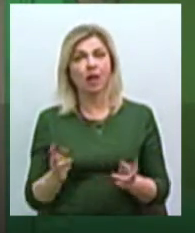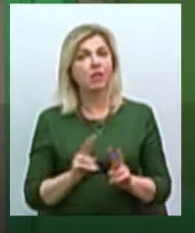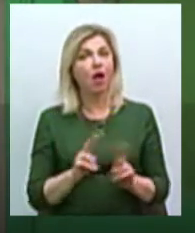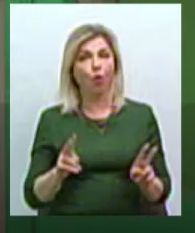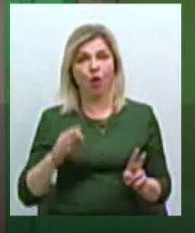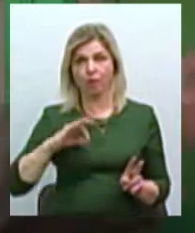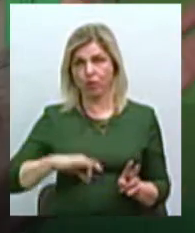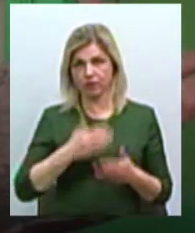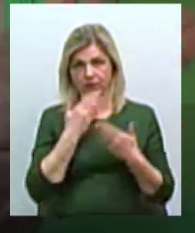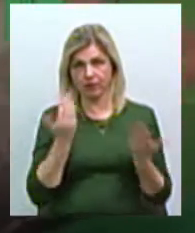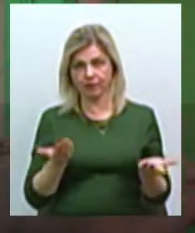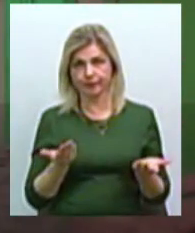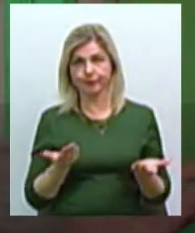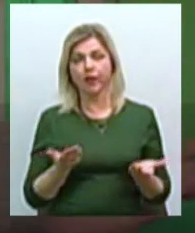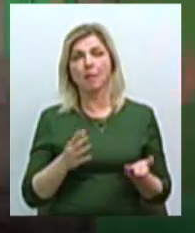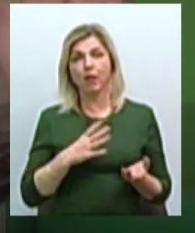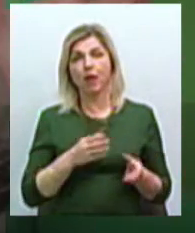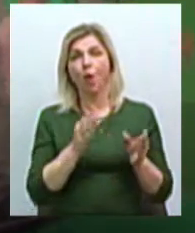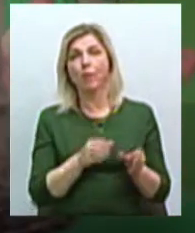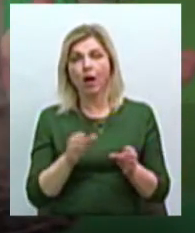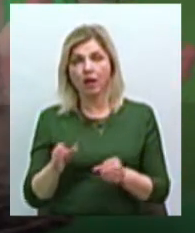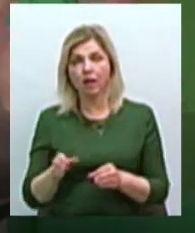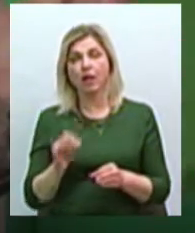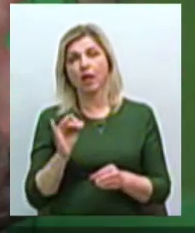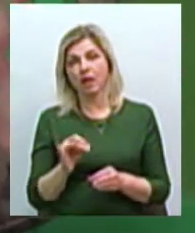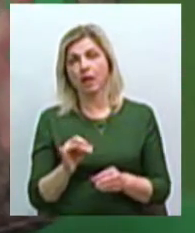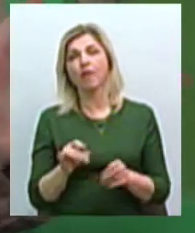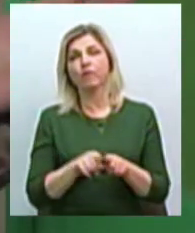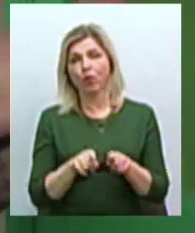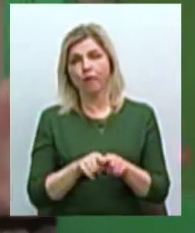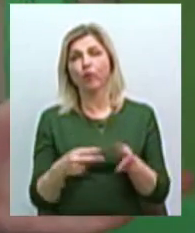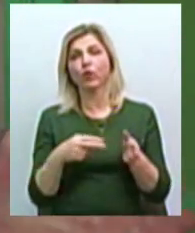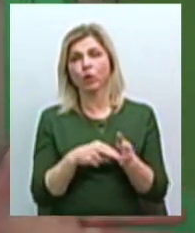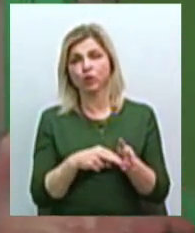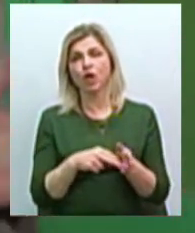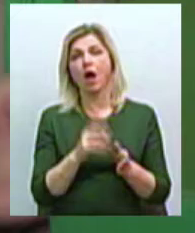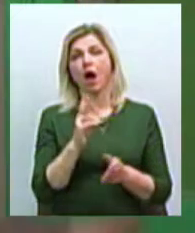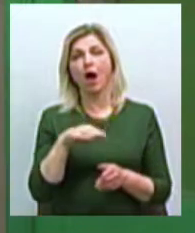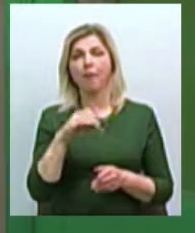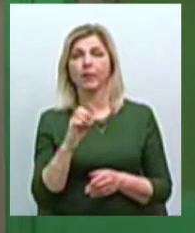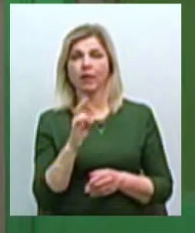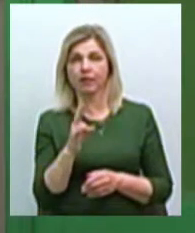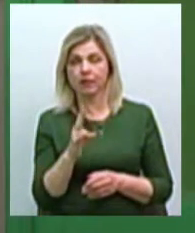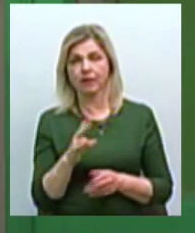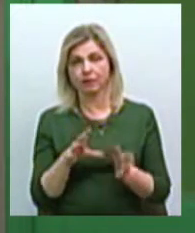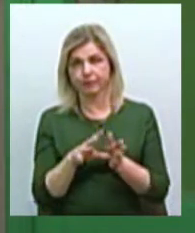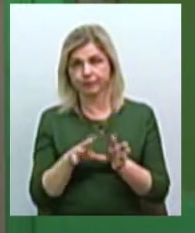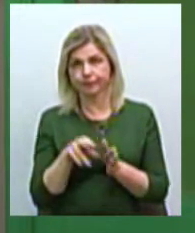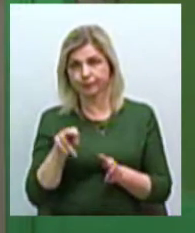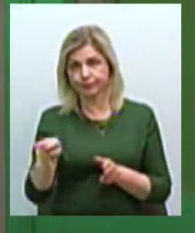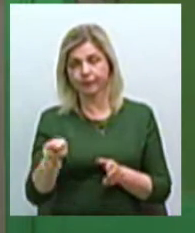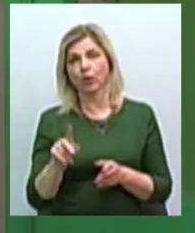було. Було опалення, ми паралельно включали каміни, щоб